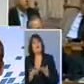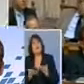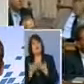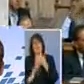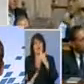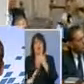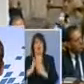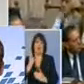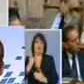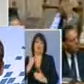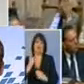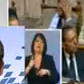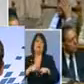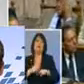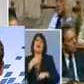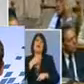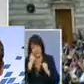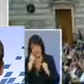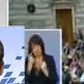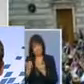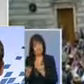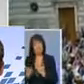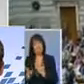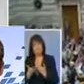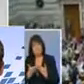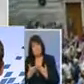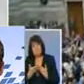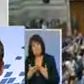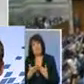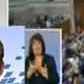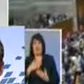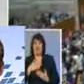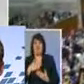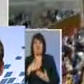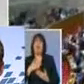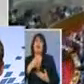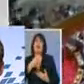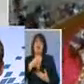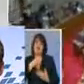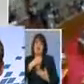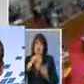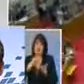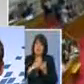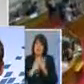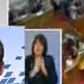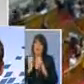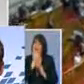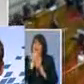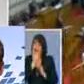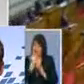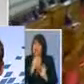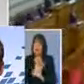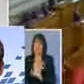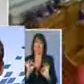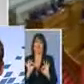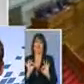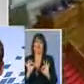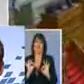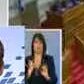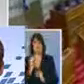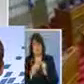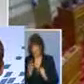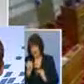χαρακτήρας, καθώς είναι πολύ σκληροί οι όροι που συνοδεύουν τις ρυθμίσεις, Γιάννη. Εφόσον ο φιλέτης θα καθυστερήσει